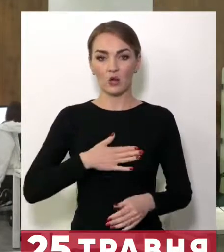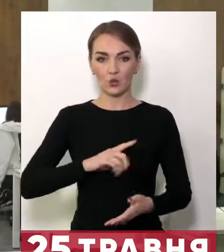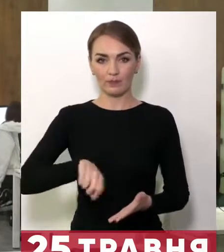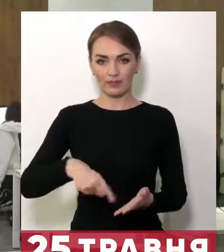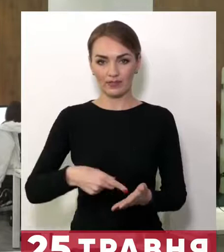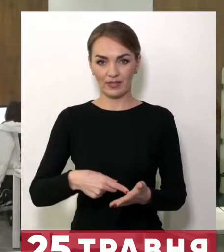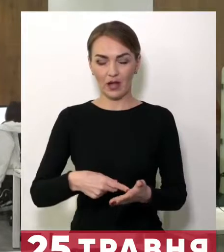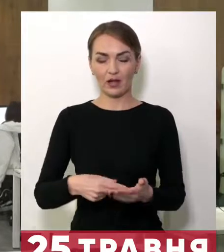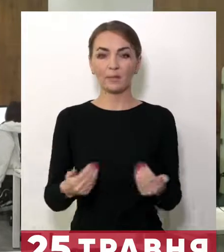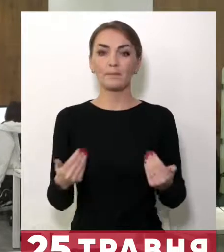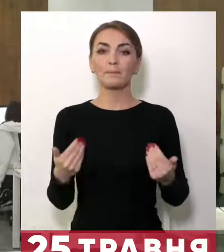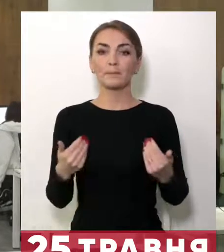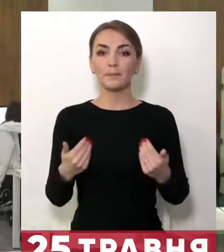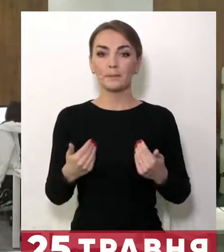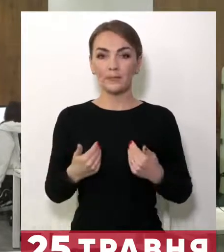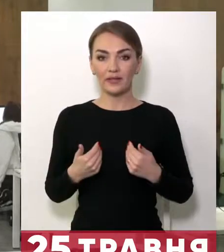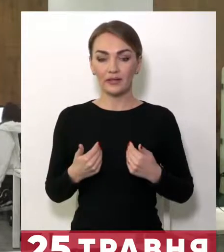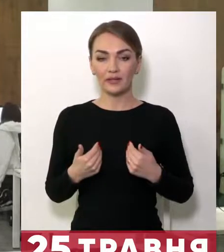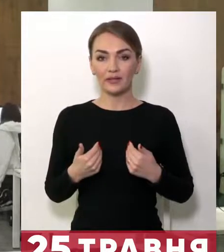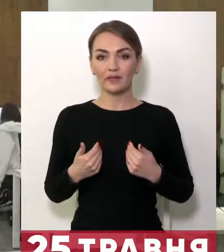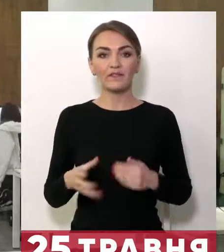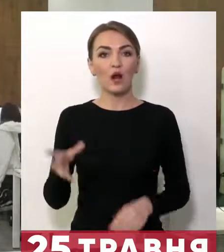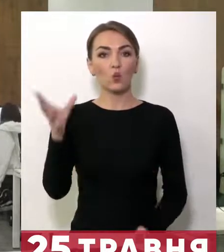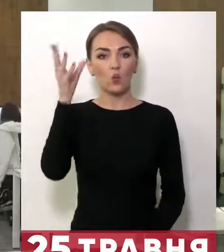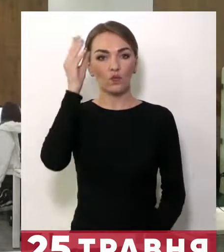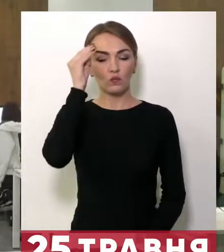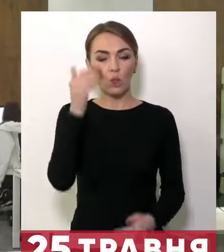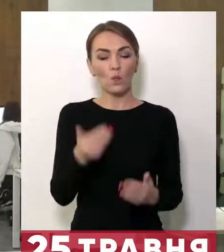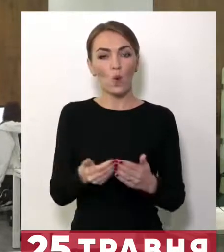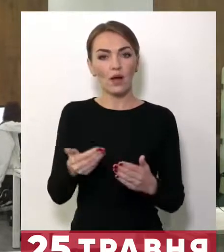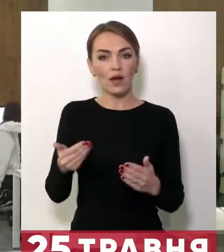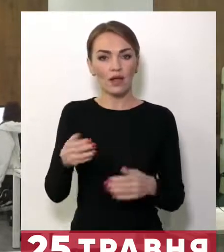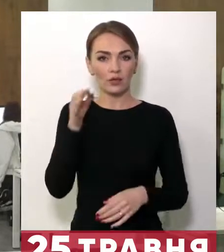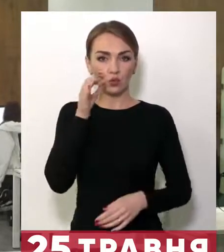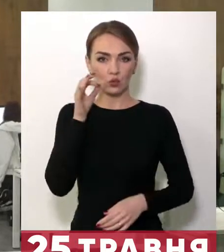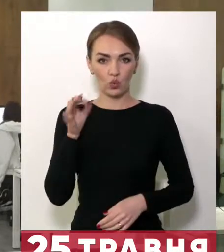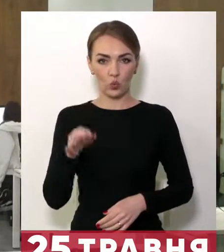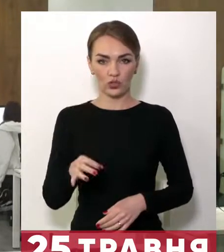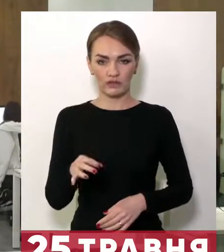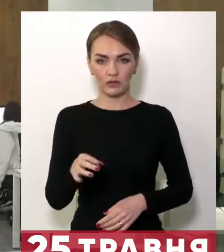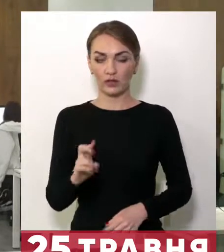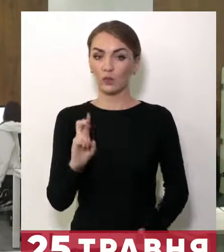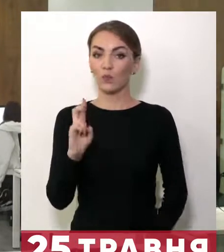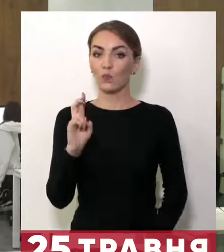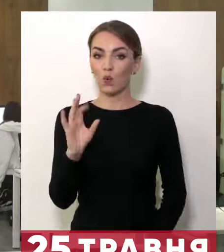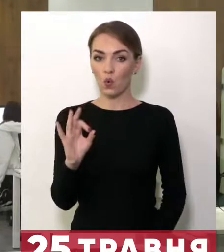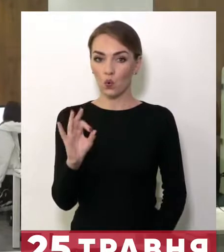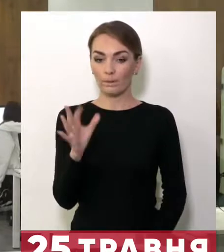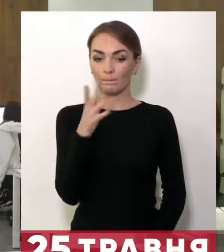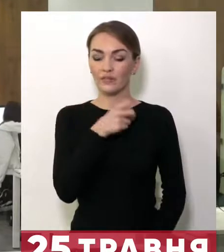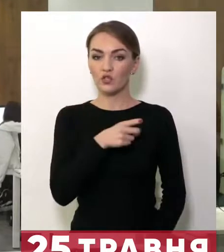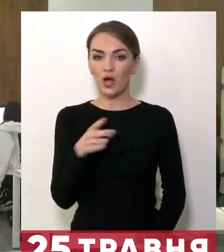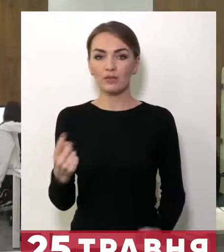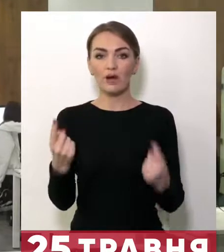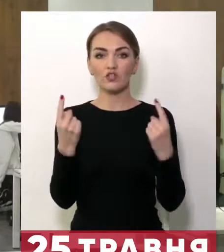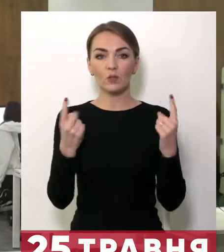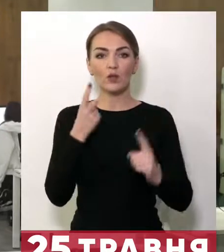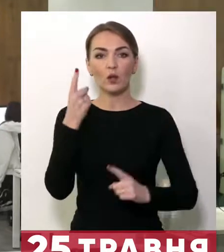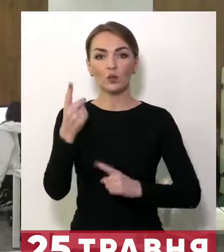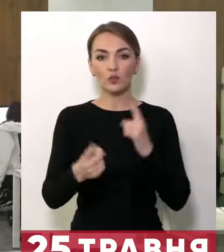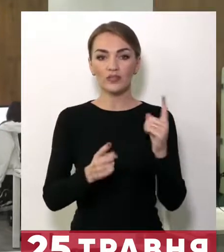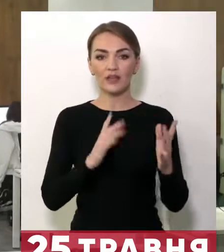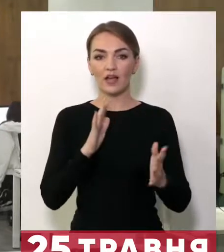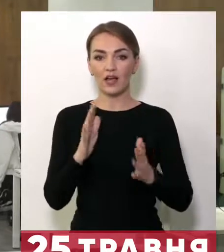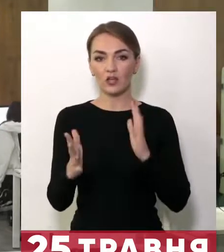міста. Ми враховуємо попередній досвід, бо під час масштабної